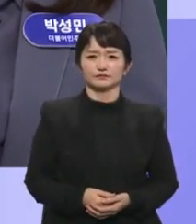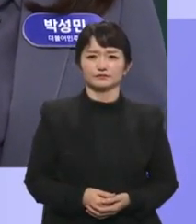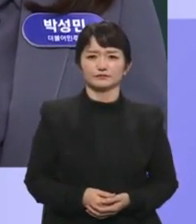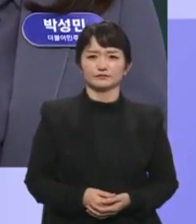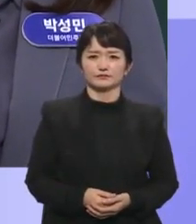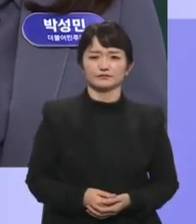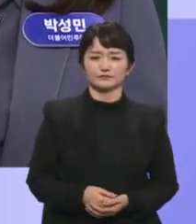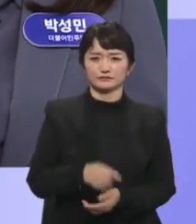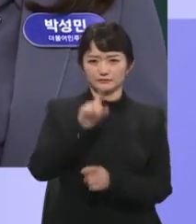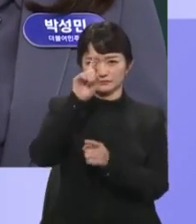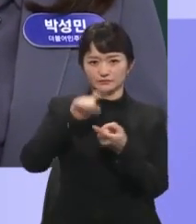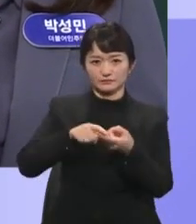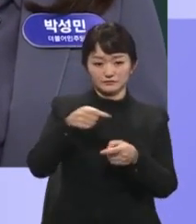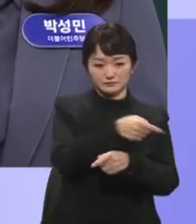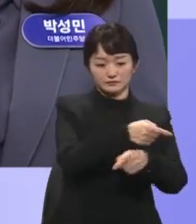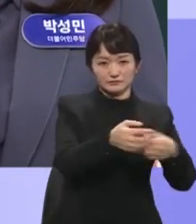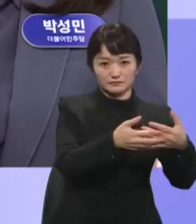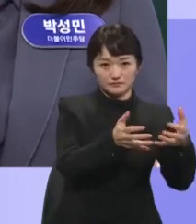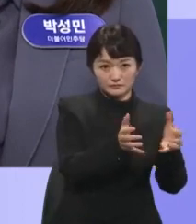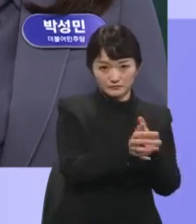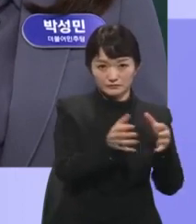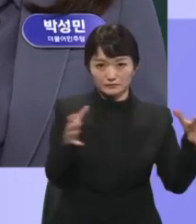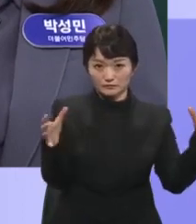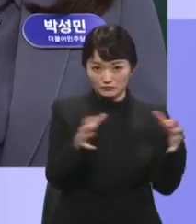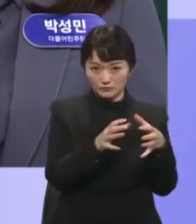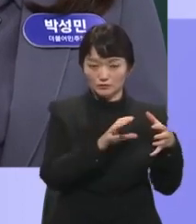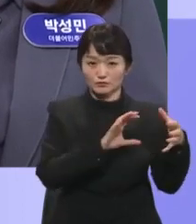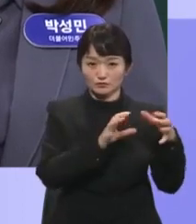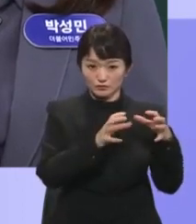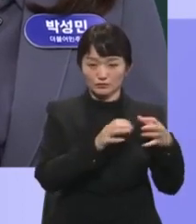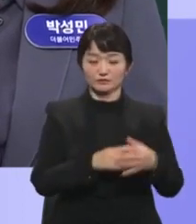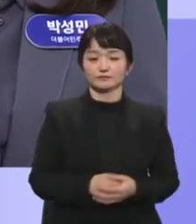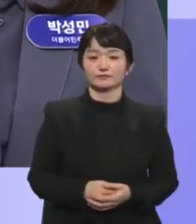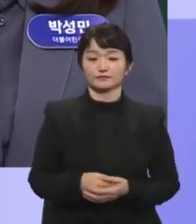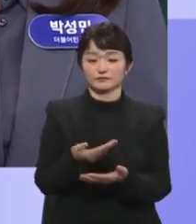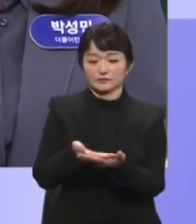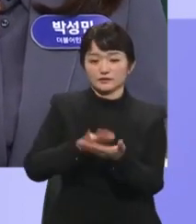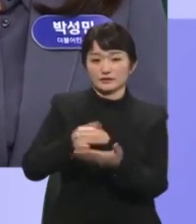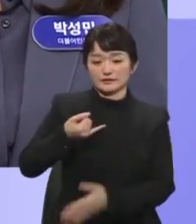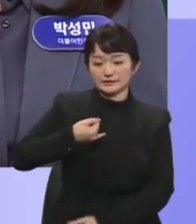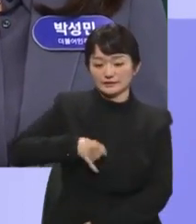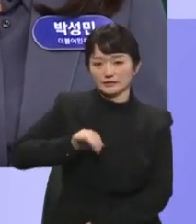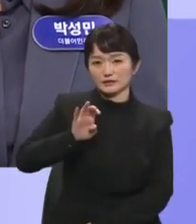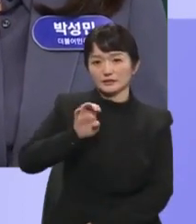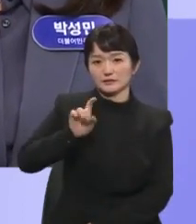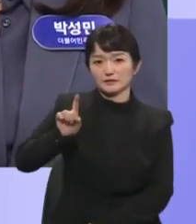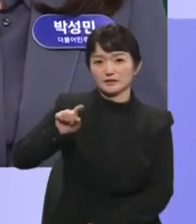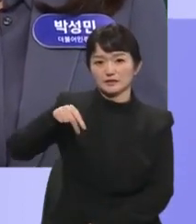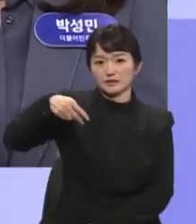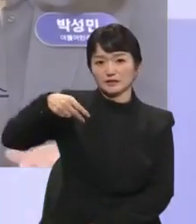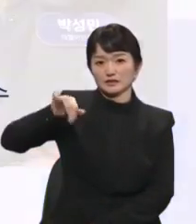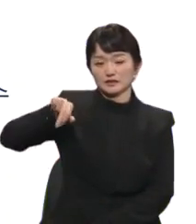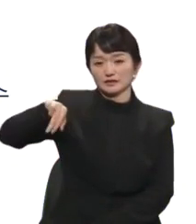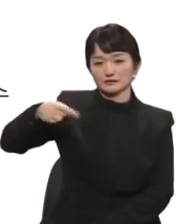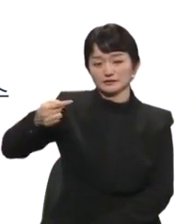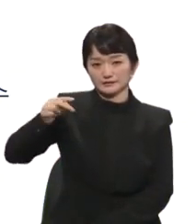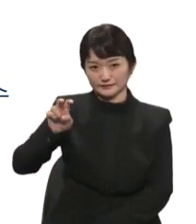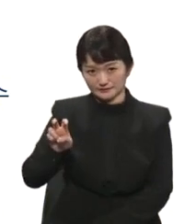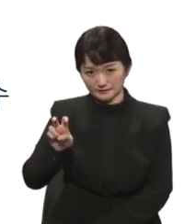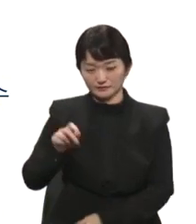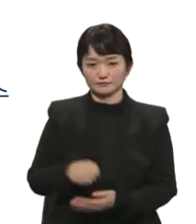모임이 주최한 토론회에서 그 개달 파시즘이라는 또 용어가 등장을 했다고 합니다 그 달에